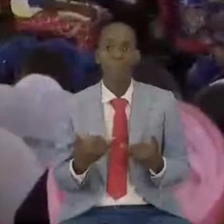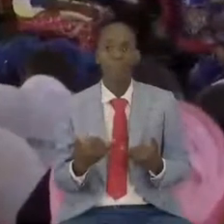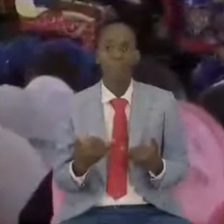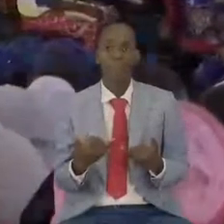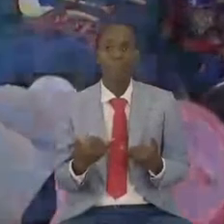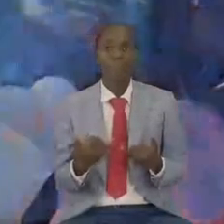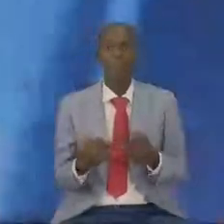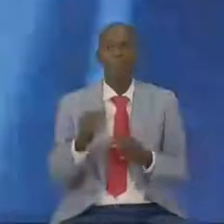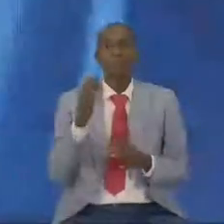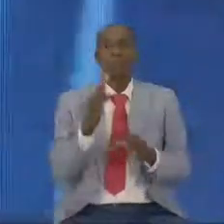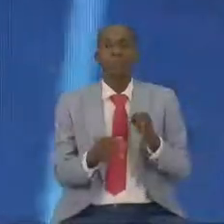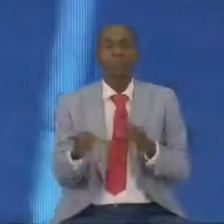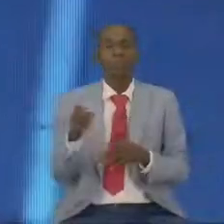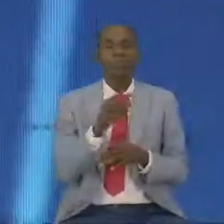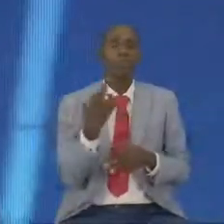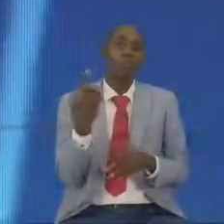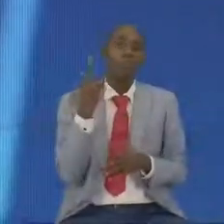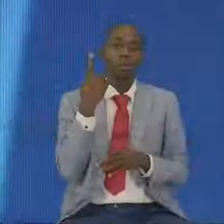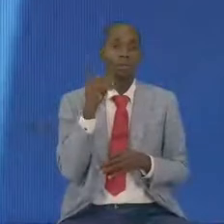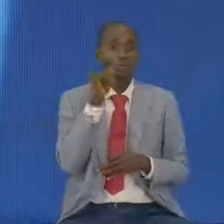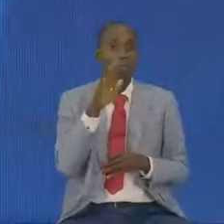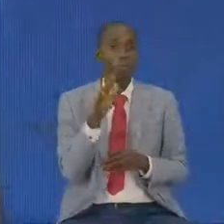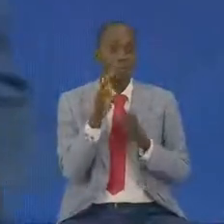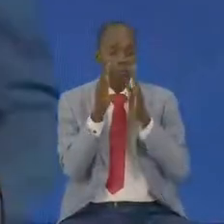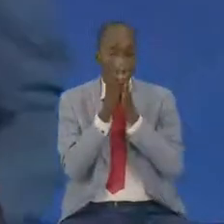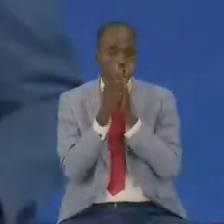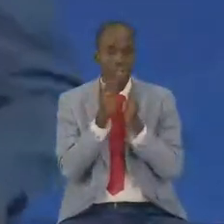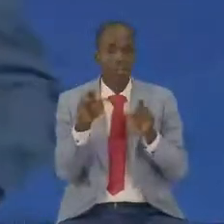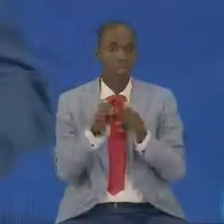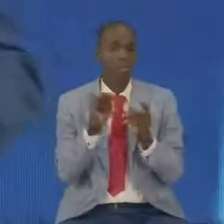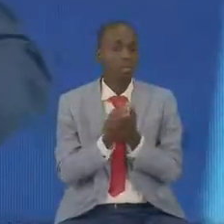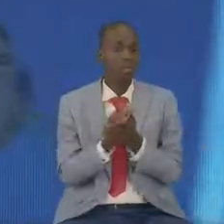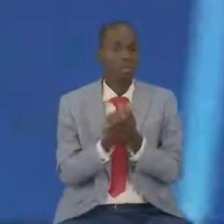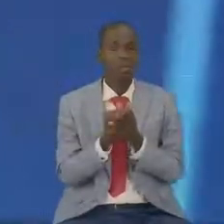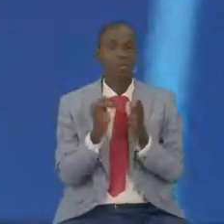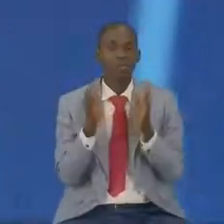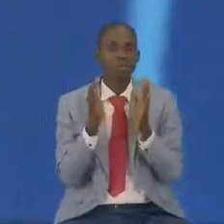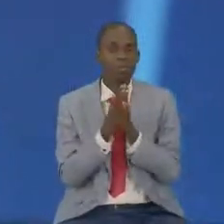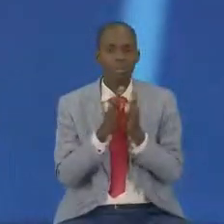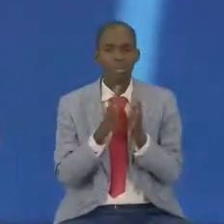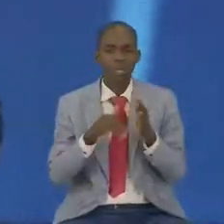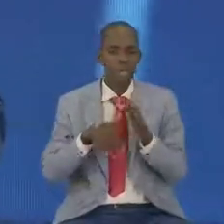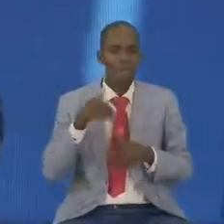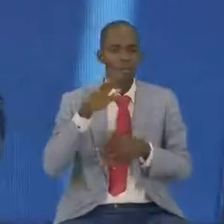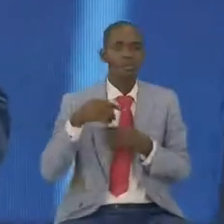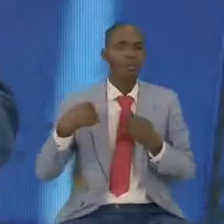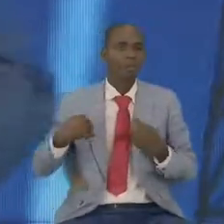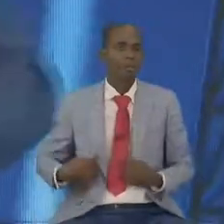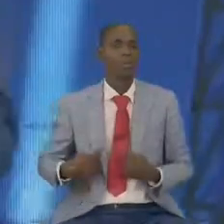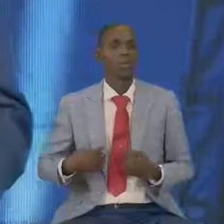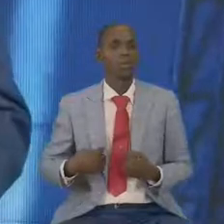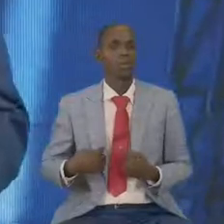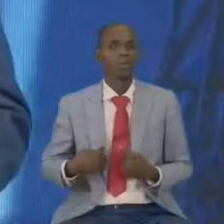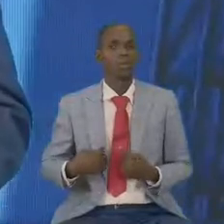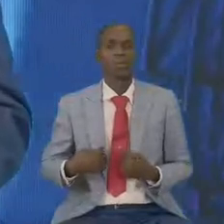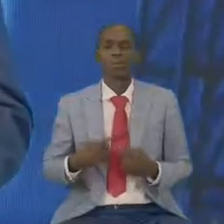Maintenant, si vous étiez à la place de la femme, vous priez comme ça, vous priez en déversant tout votre cœur, en